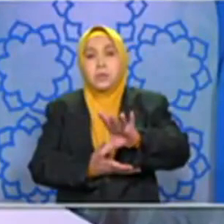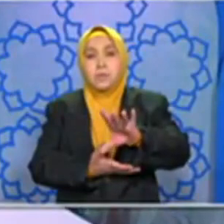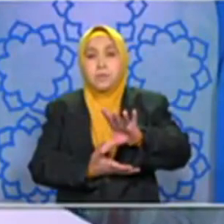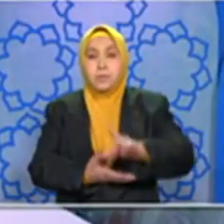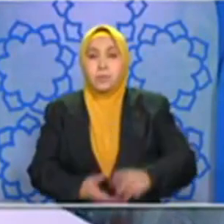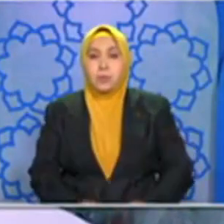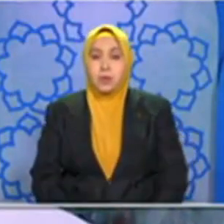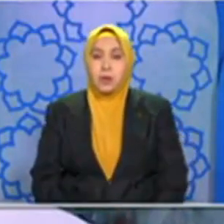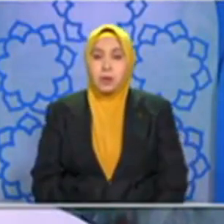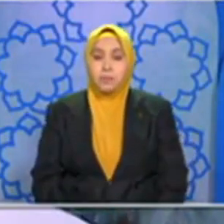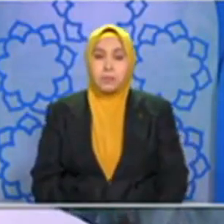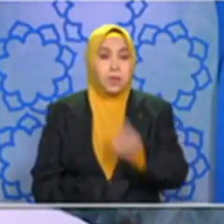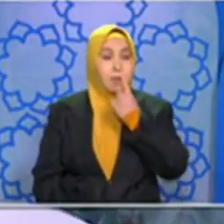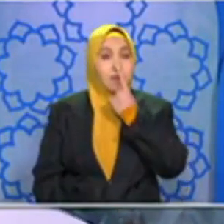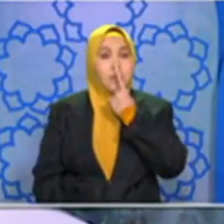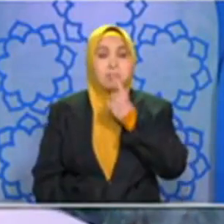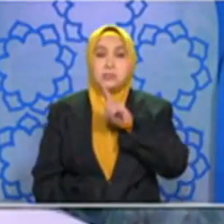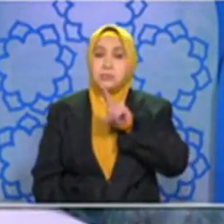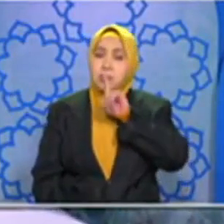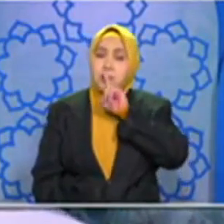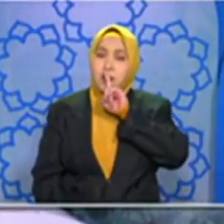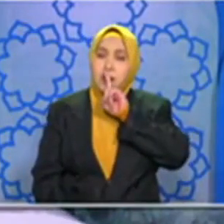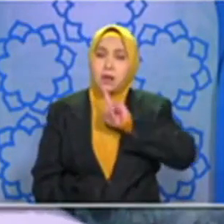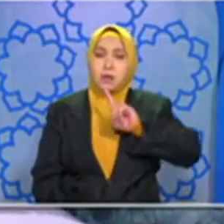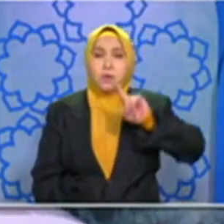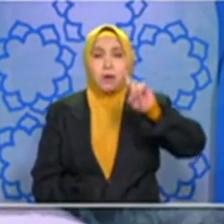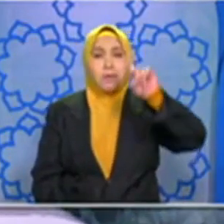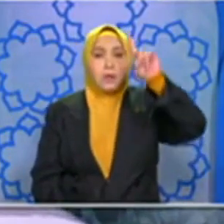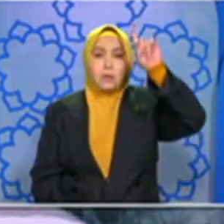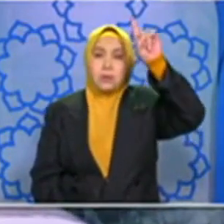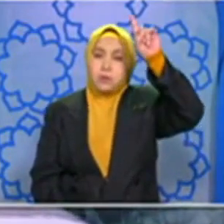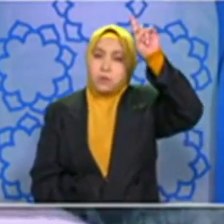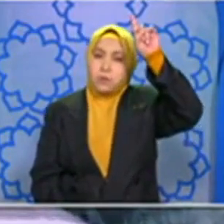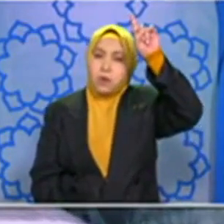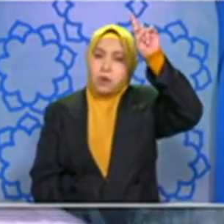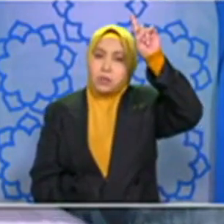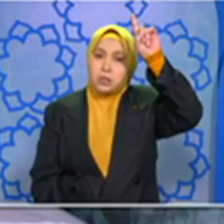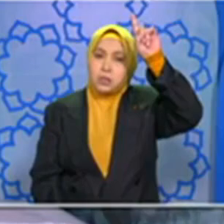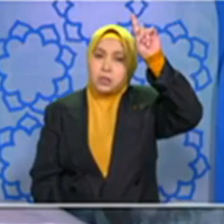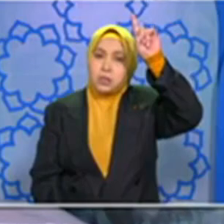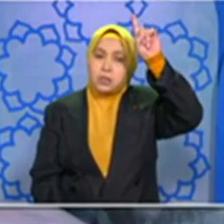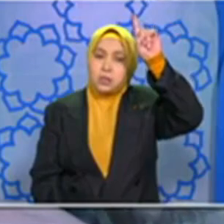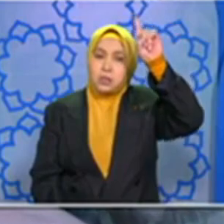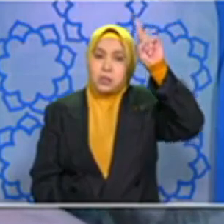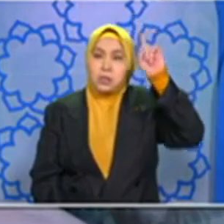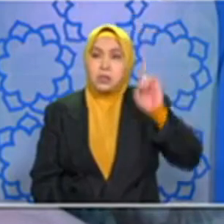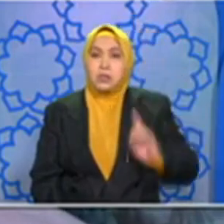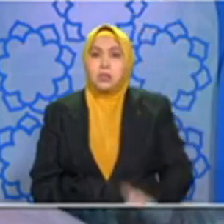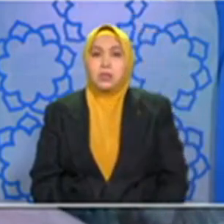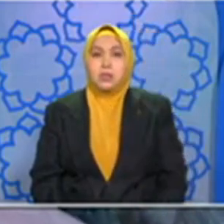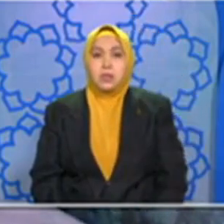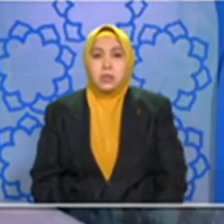الرجيم. بسم الله الرحمن